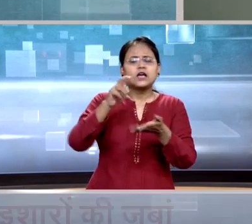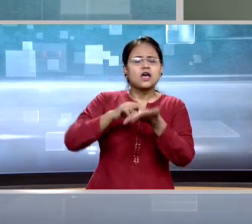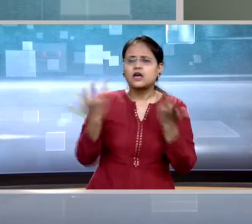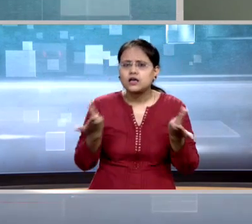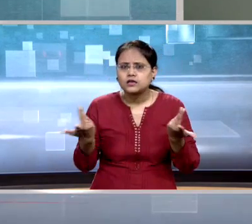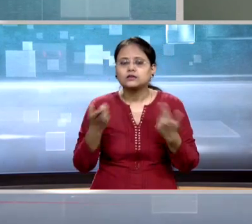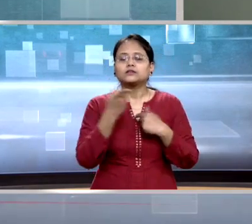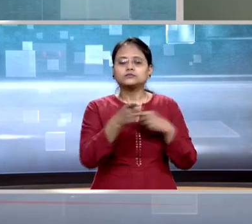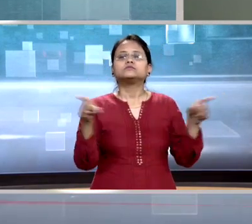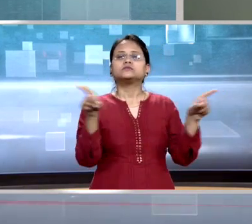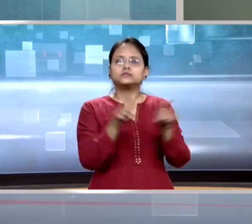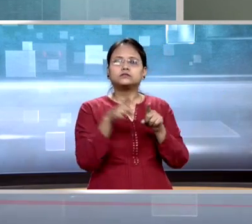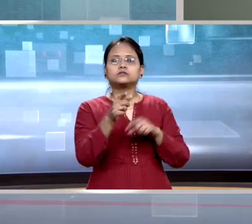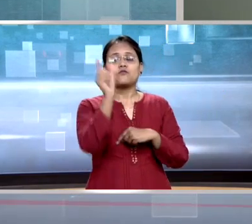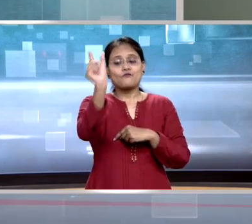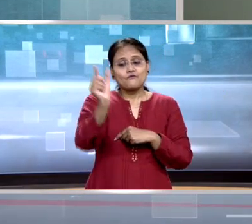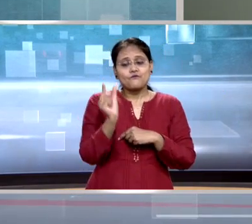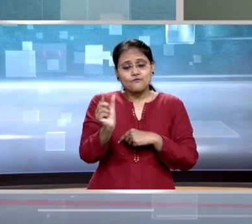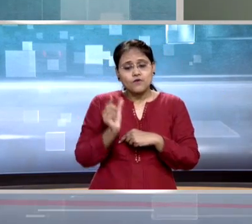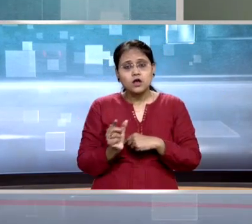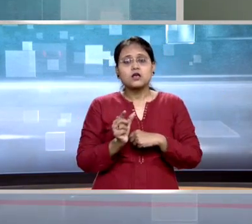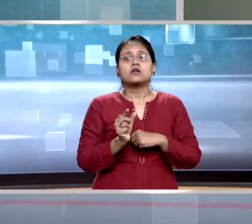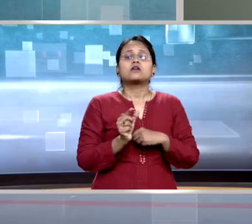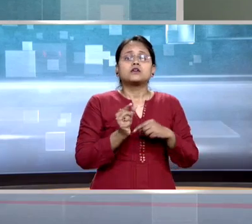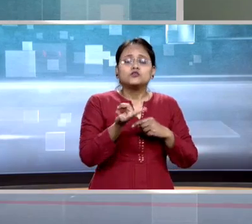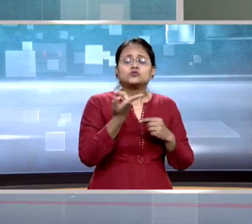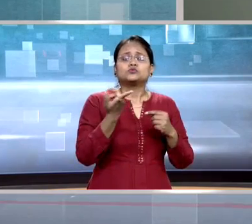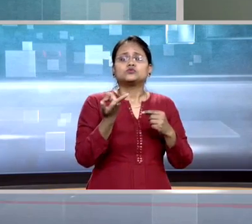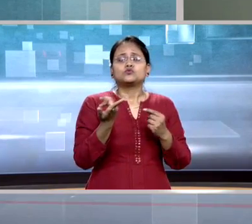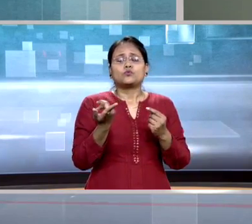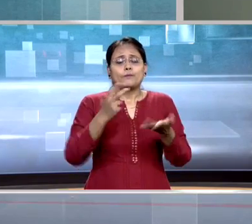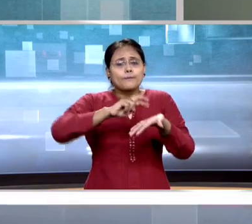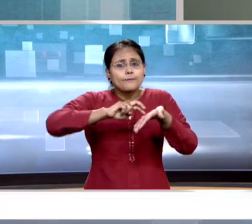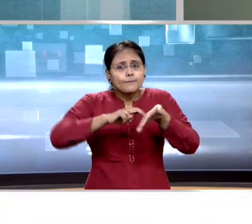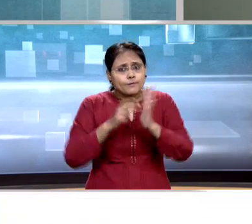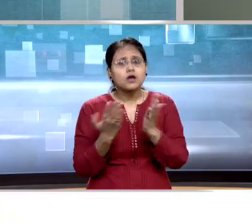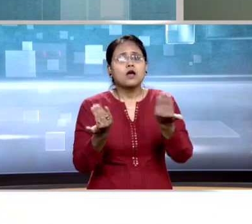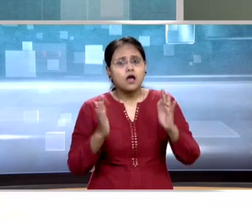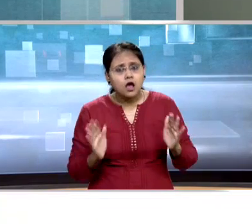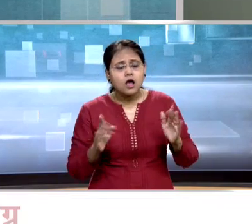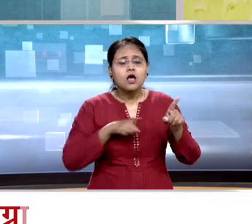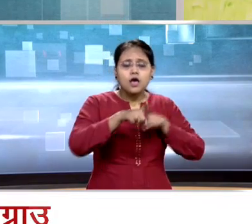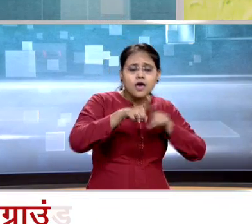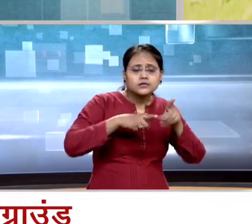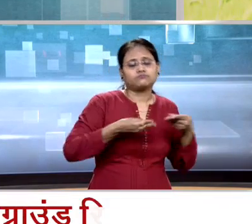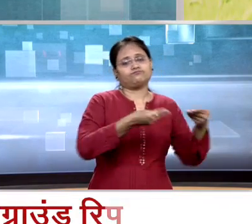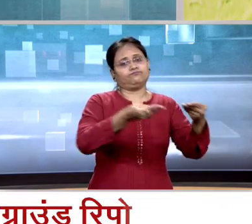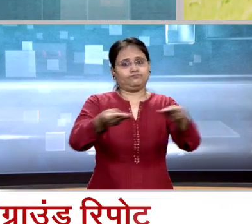है अब नहीं। तो इसीलिए मुझे एक एक वर्ड के इनको कई सारी जो जितने पॉसिबल मीनिंग्स होते थे वो मुझे बताने पड़ते